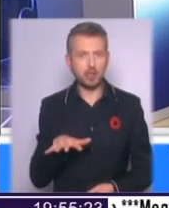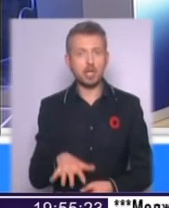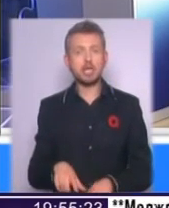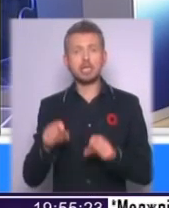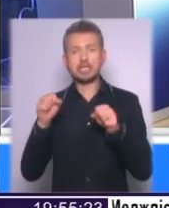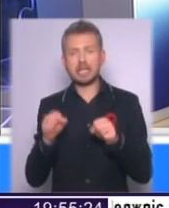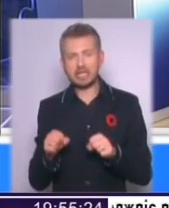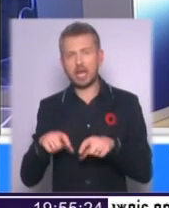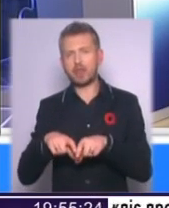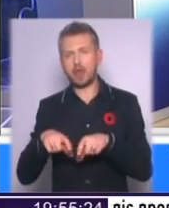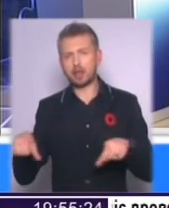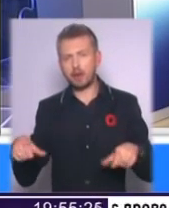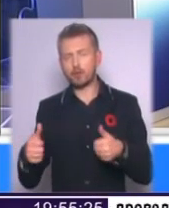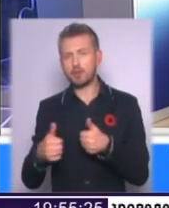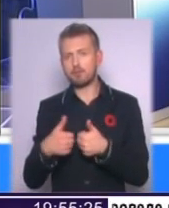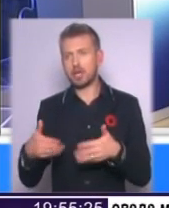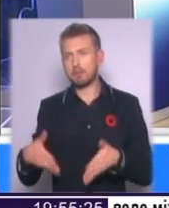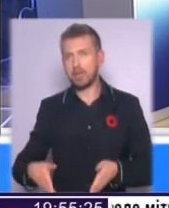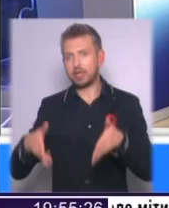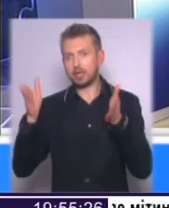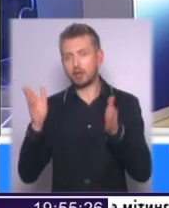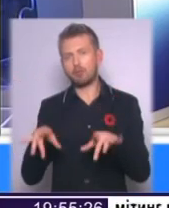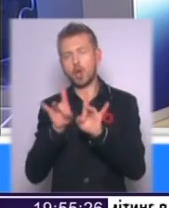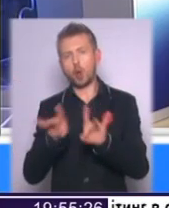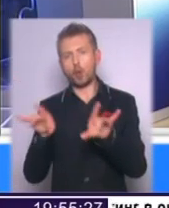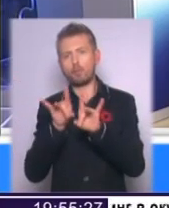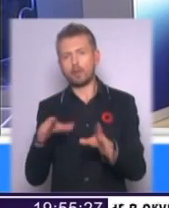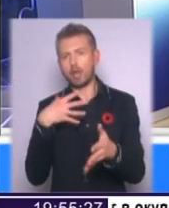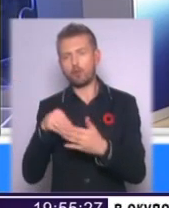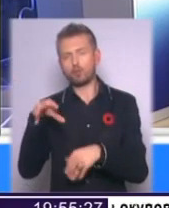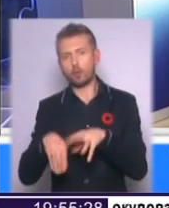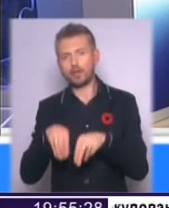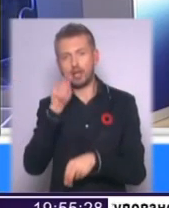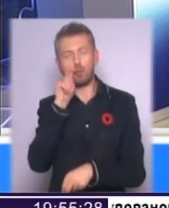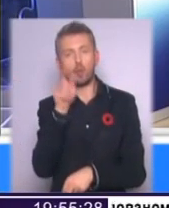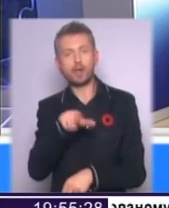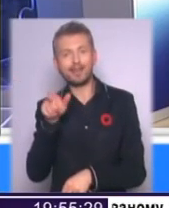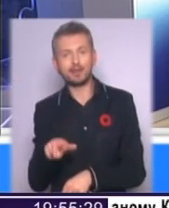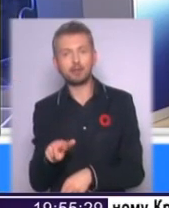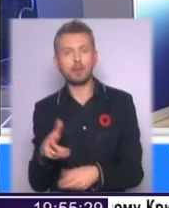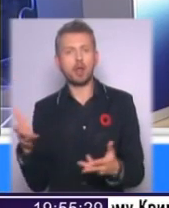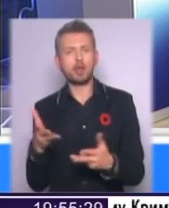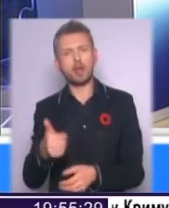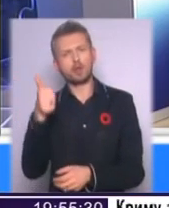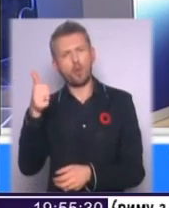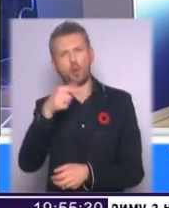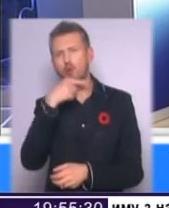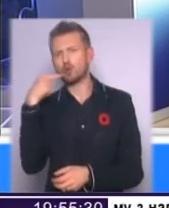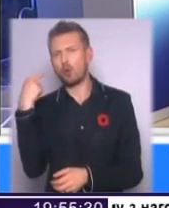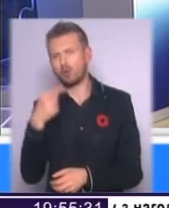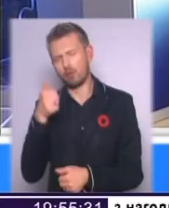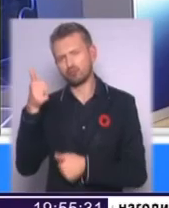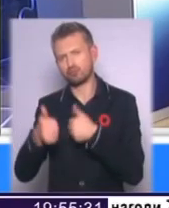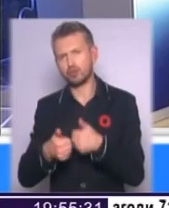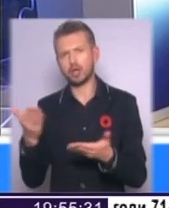на лавочці під під'їздом і розповідає своїм сусідкам-українкам, які хороші росіяни, які